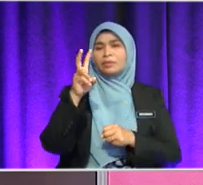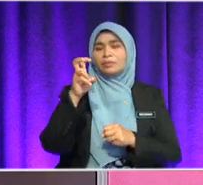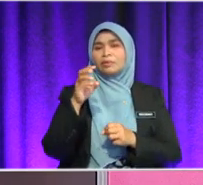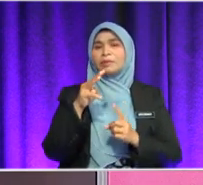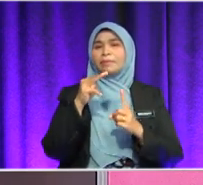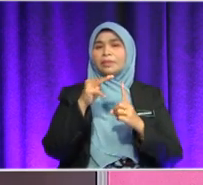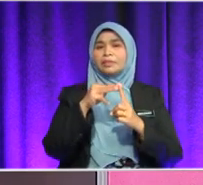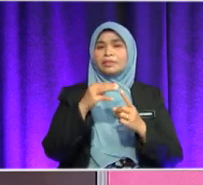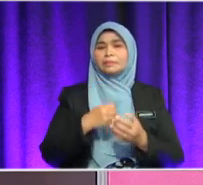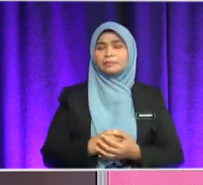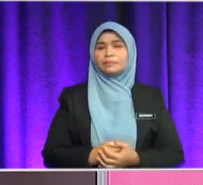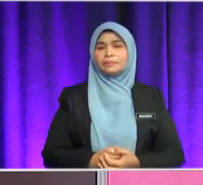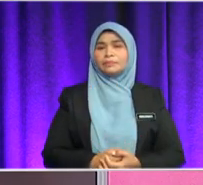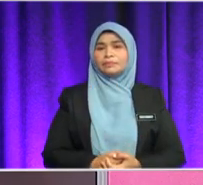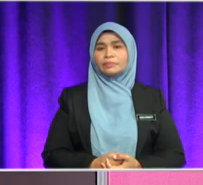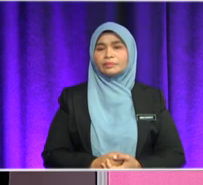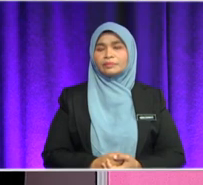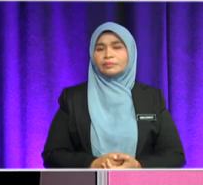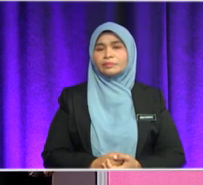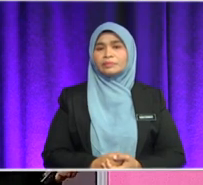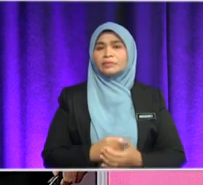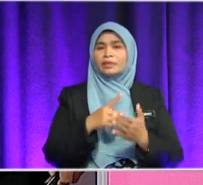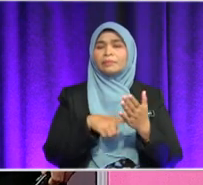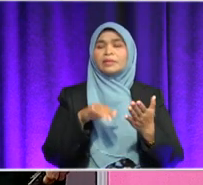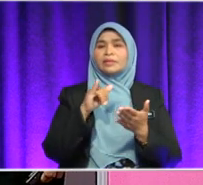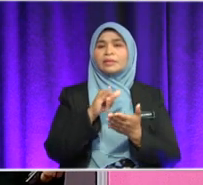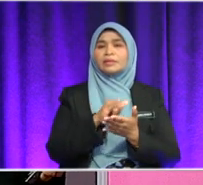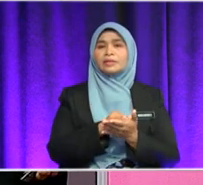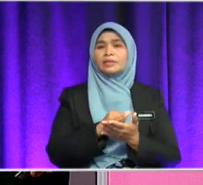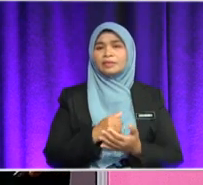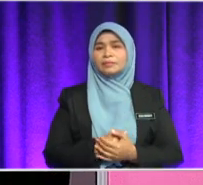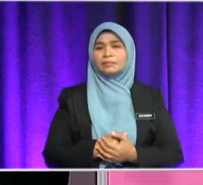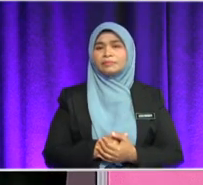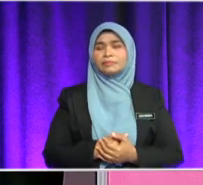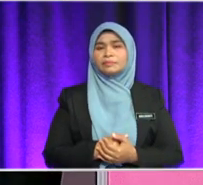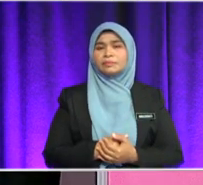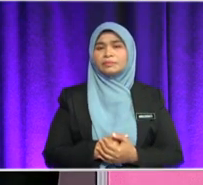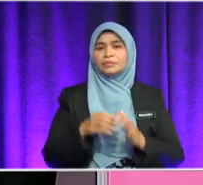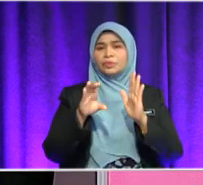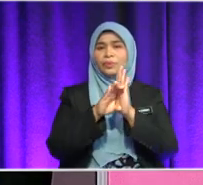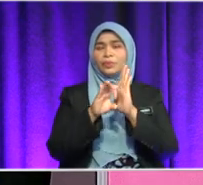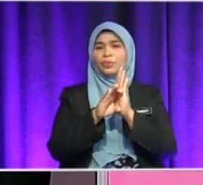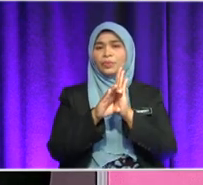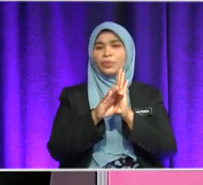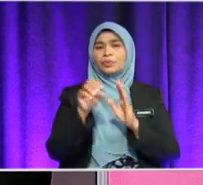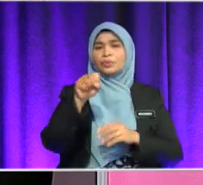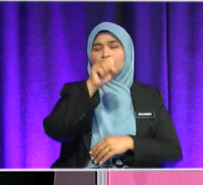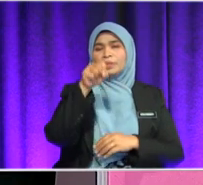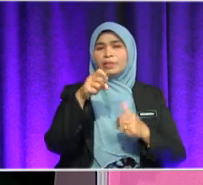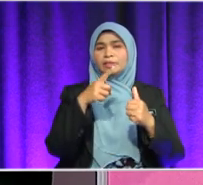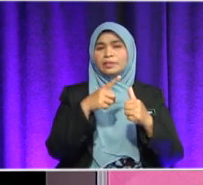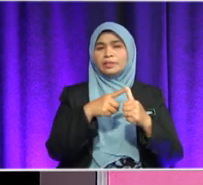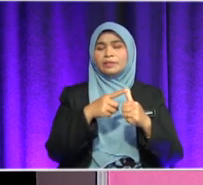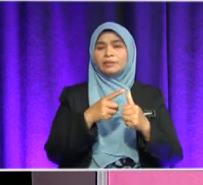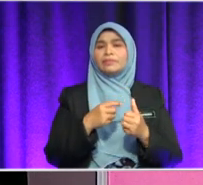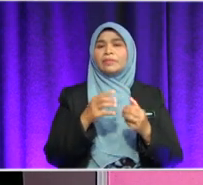soal yang berkaitan yang hebat oke apa dia kibat itu kemarin berpikir arah tinggi contoh soal yang pertama soal